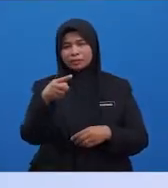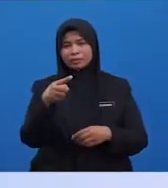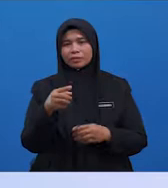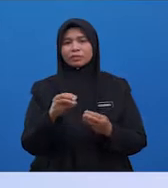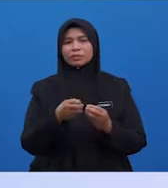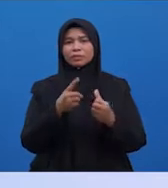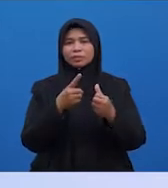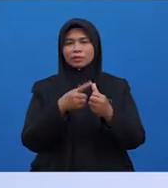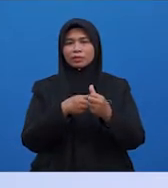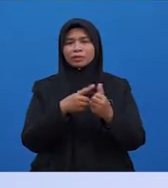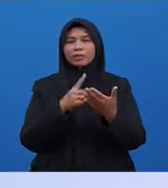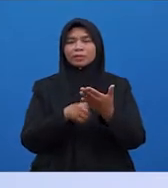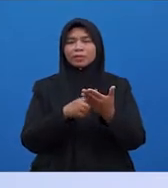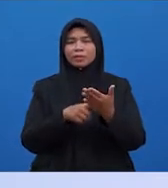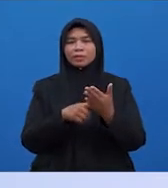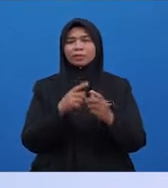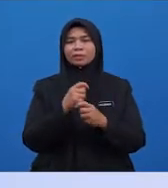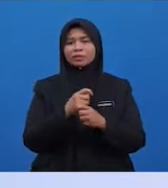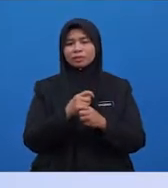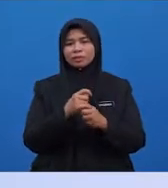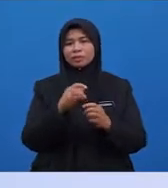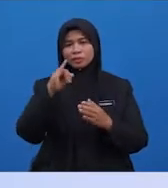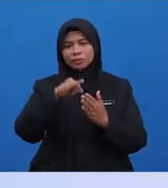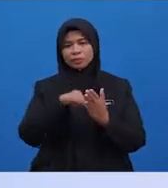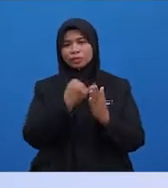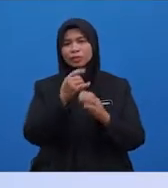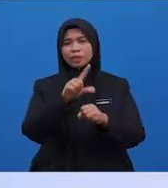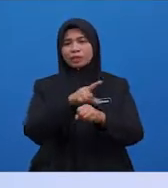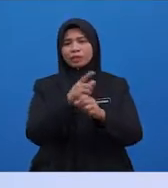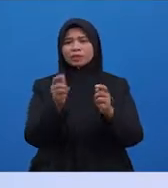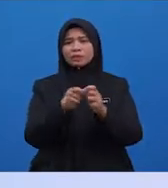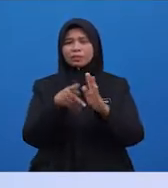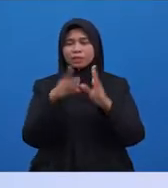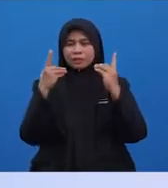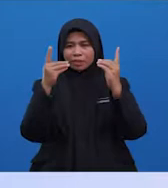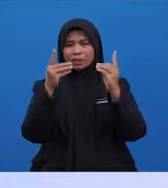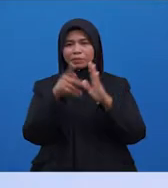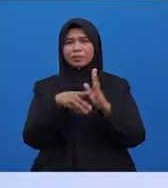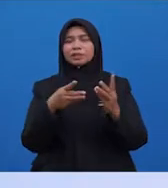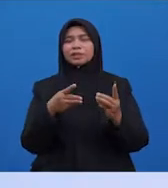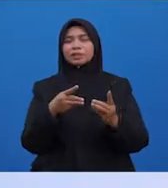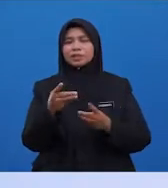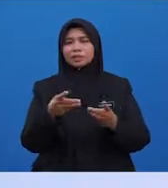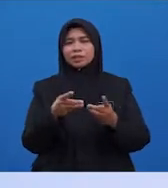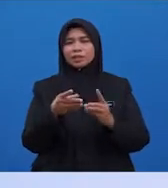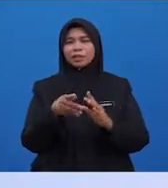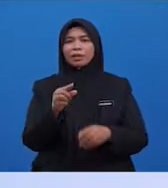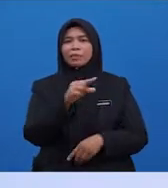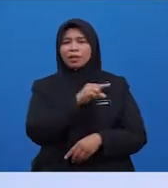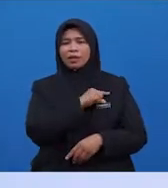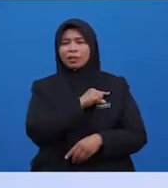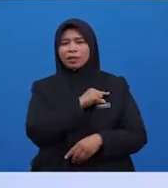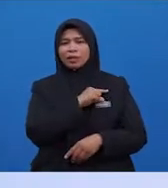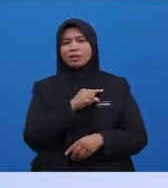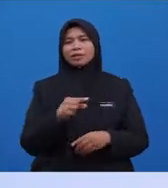pertama, membincangkan peranan jurulatih seperti pendidik, pendisiplin, pegawai perhubungan